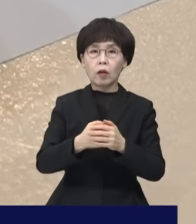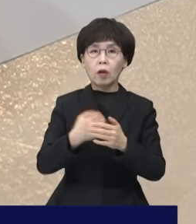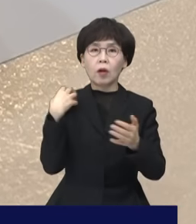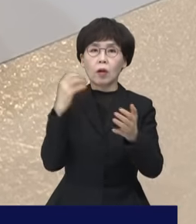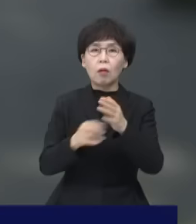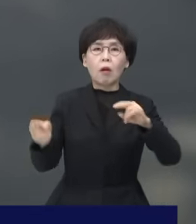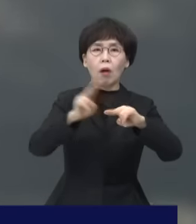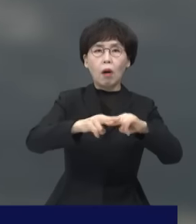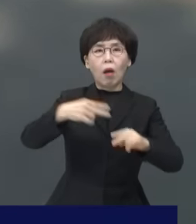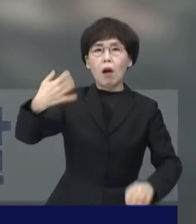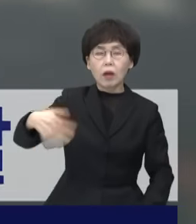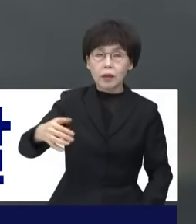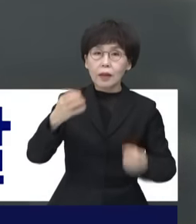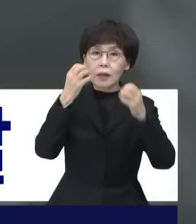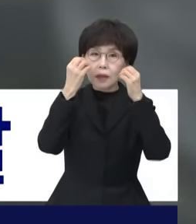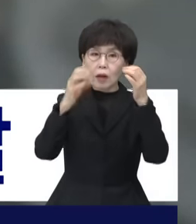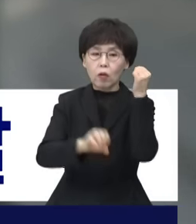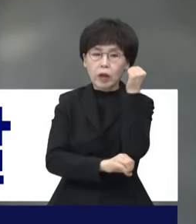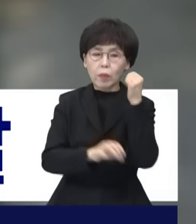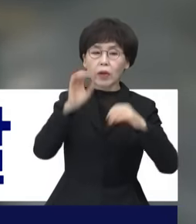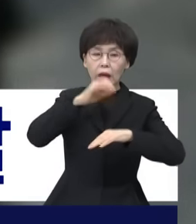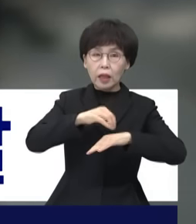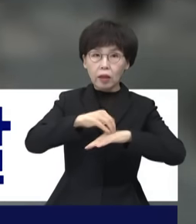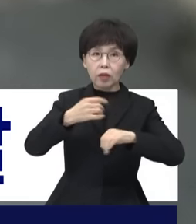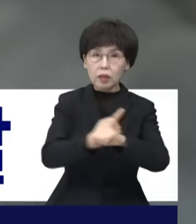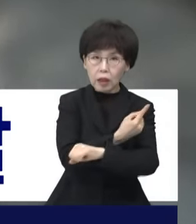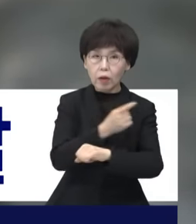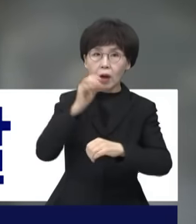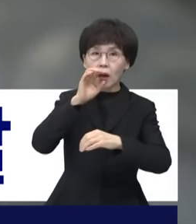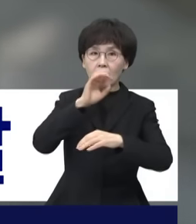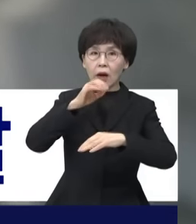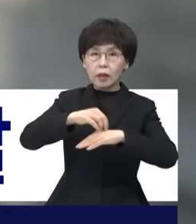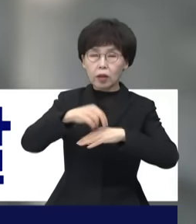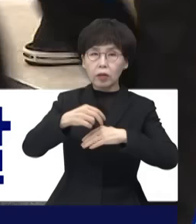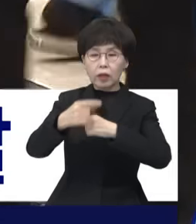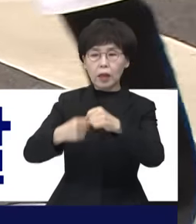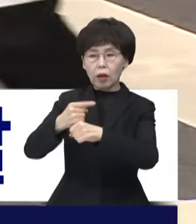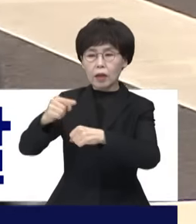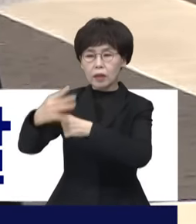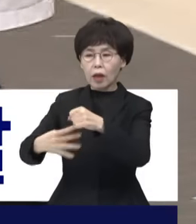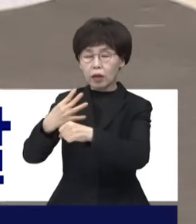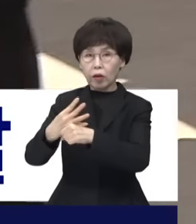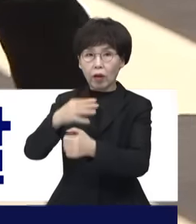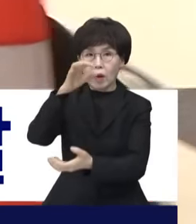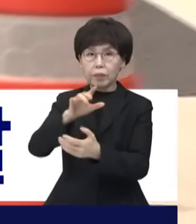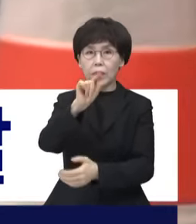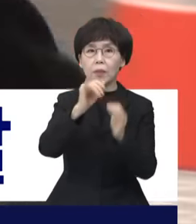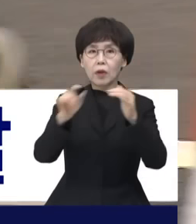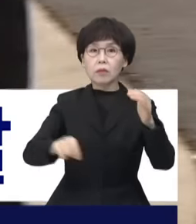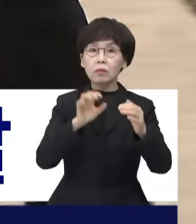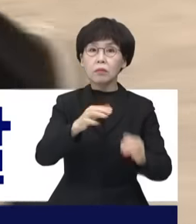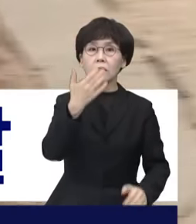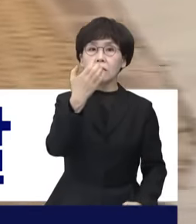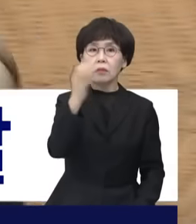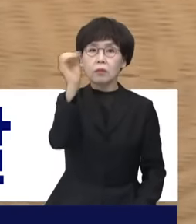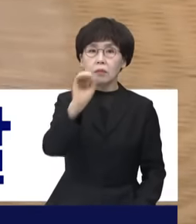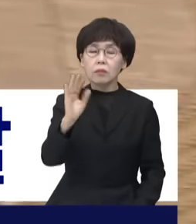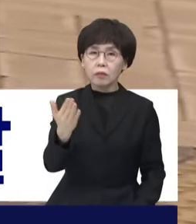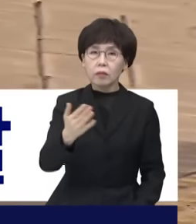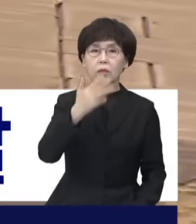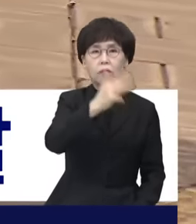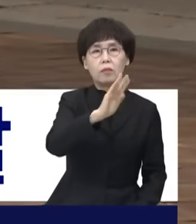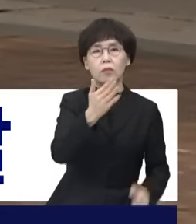않습니다. 신규 인턴을 제외한 레지던트 1에서 4년 차약 1만 명 가운데 90%에 해당하는